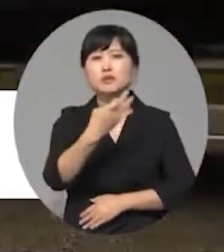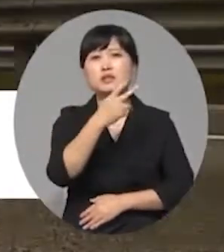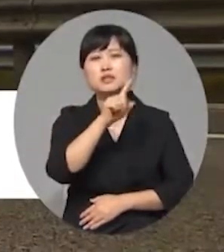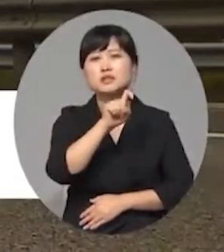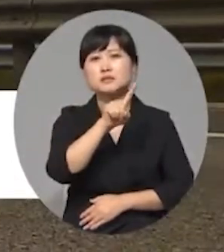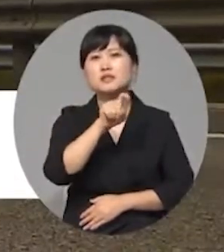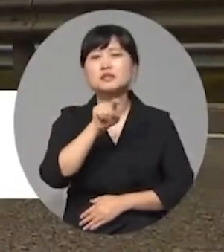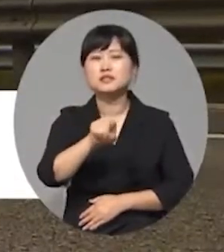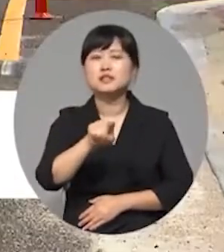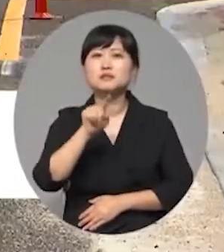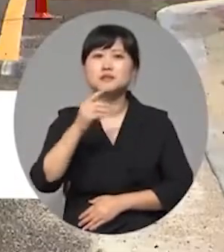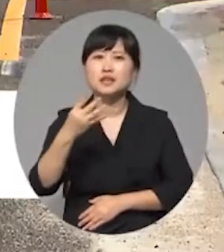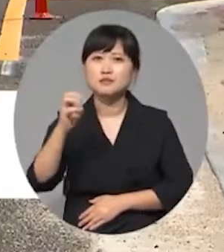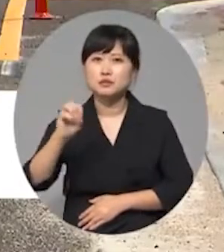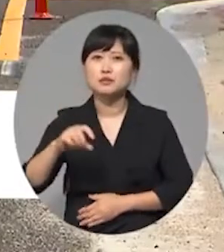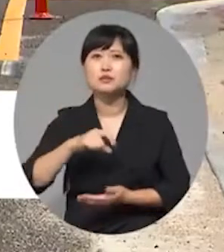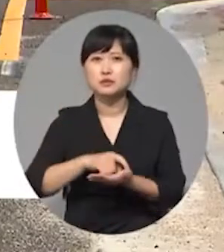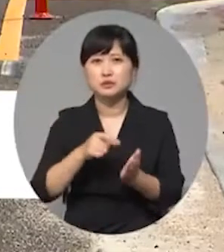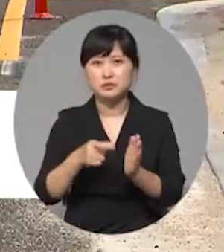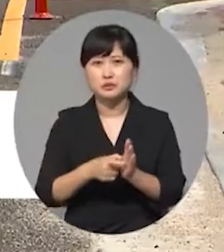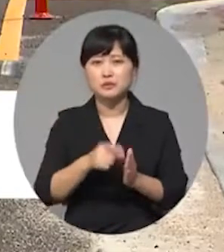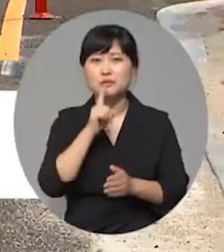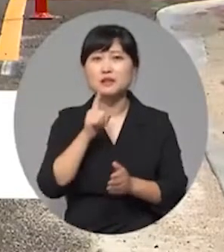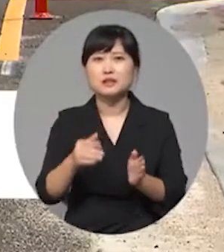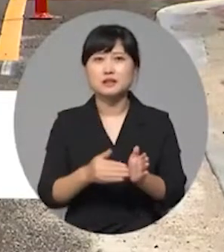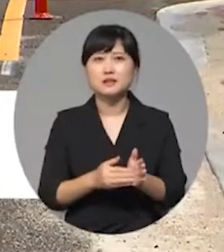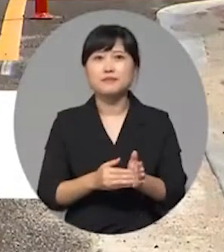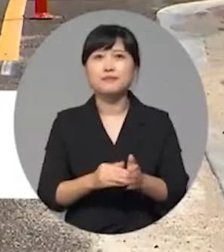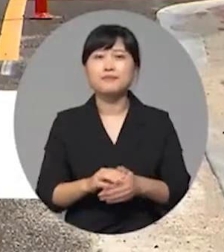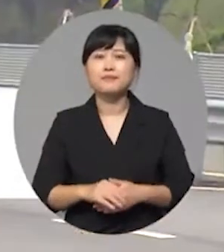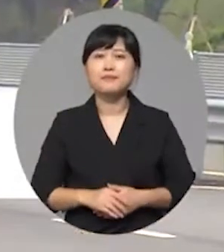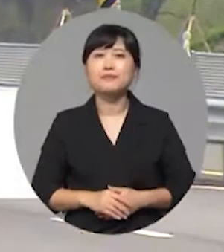11.4%인 28.2km에 불과합니다.